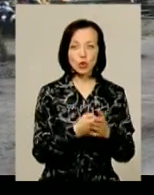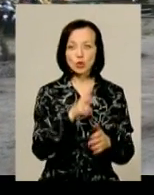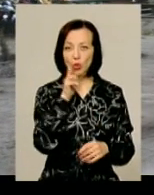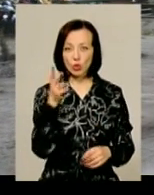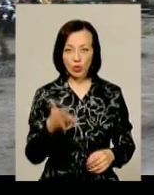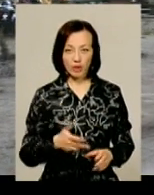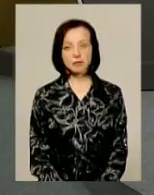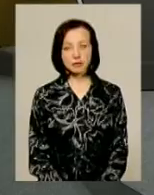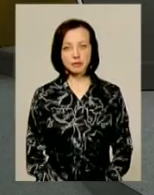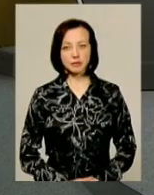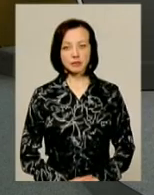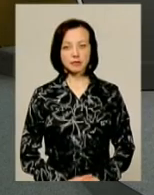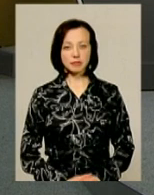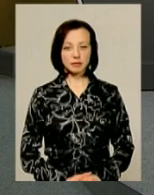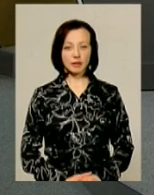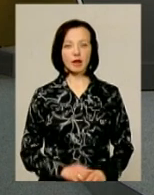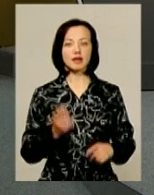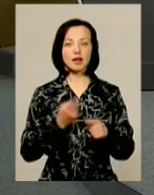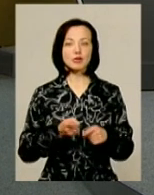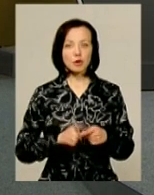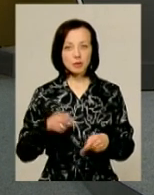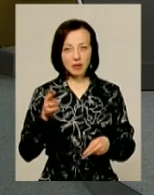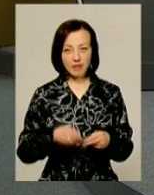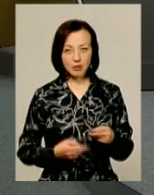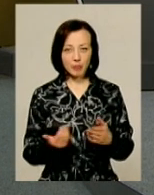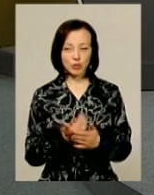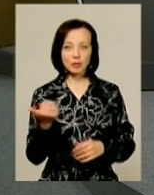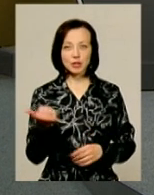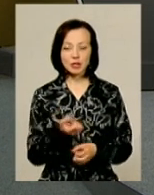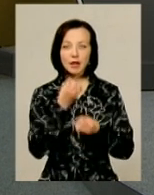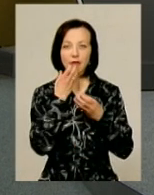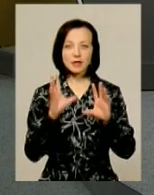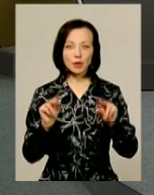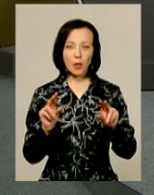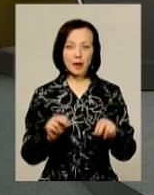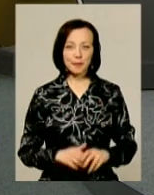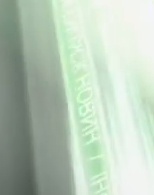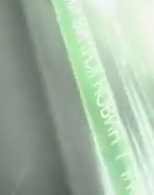до 3 років. На цьому ми завершуємо панораму тиждень. На все добре!